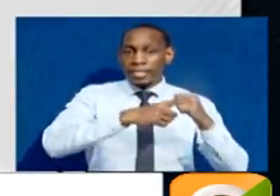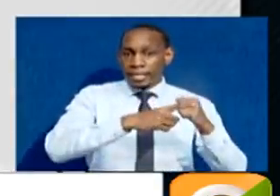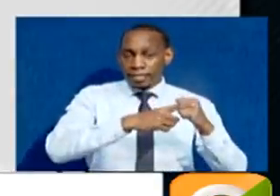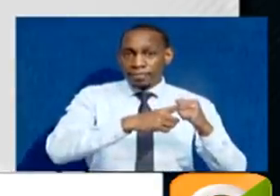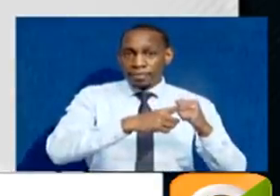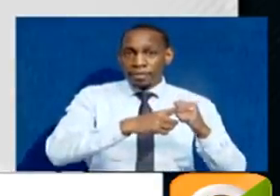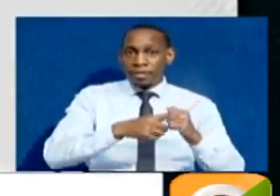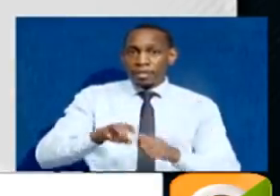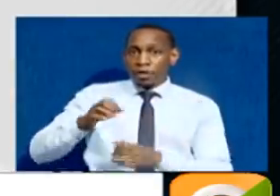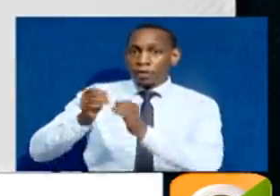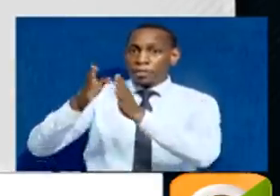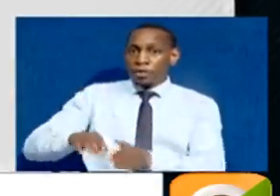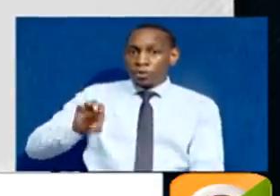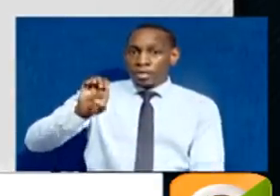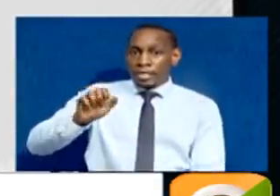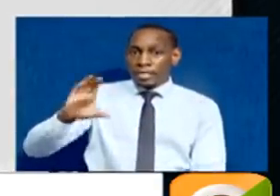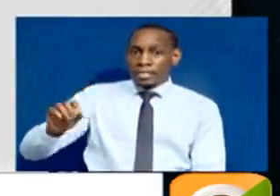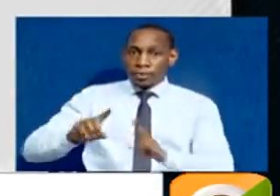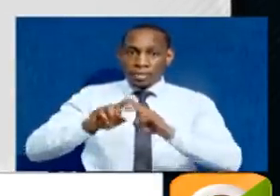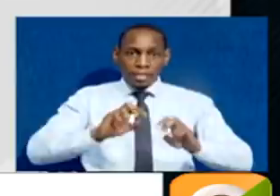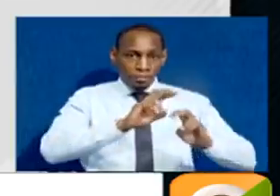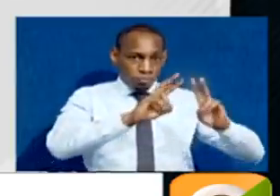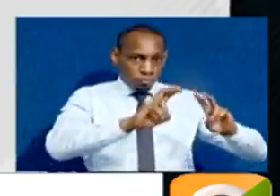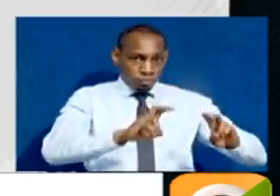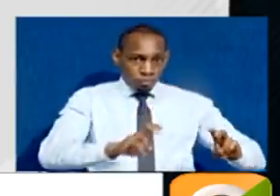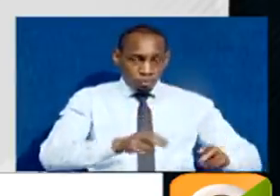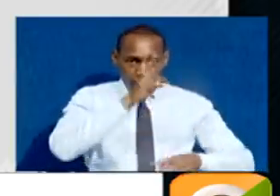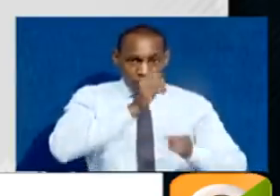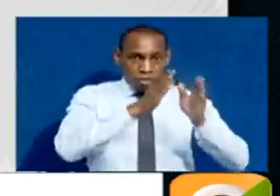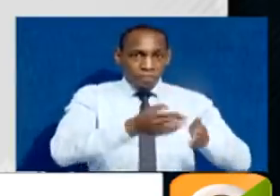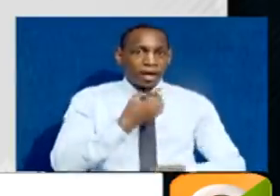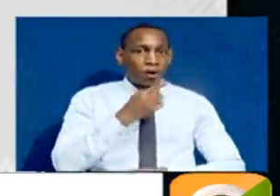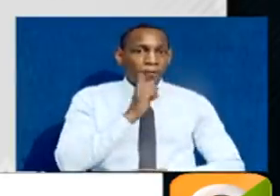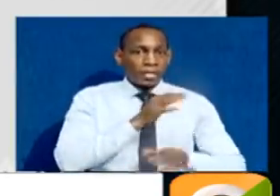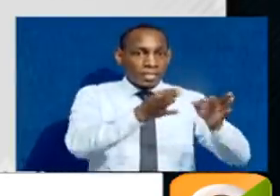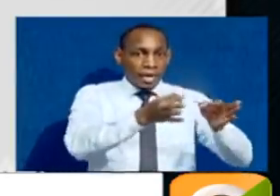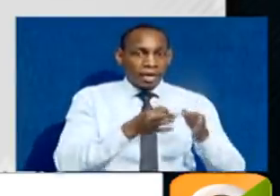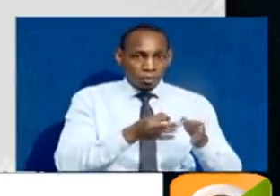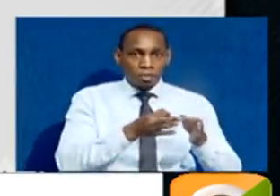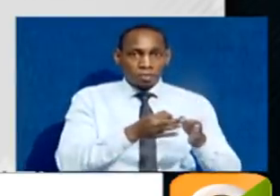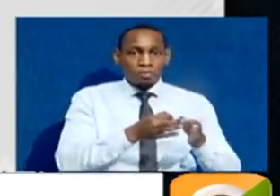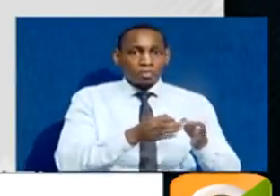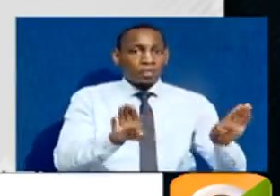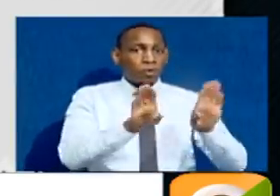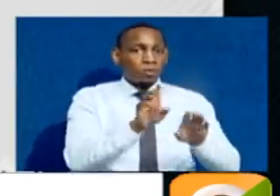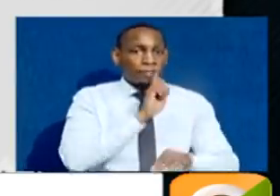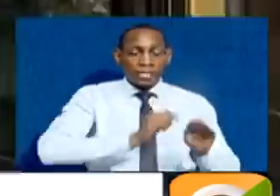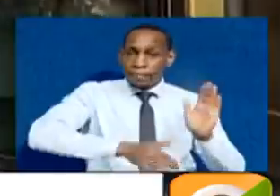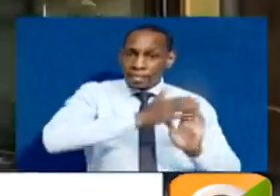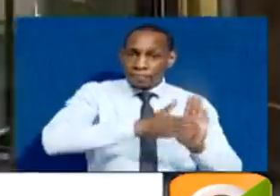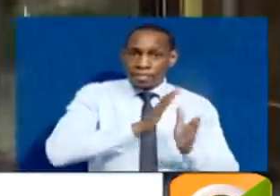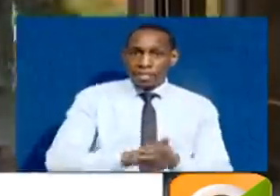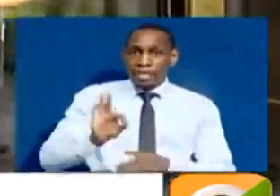2016, makachero hao wa EACC walianza kumchunguza Jamal na kuagiza akaunti zake zenye utata kufungwa mara